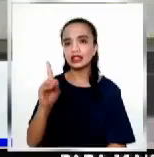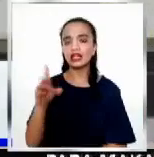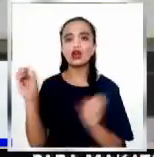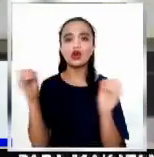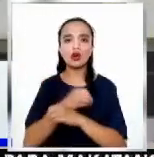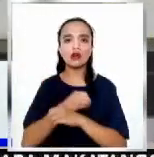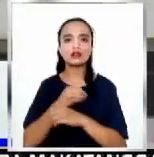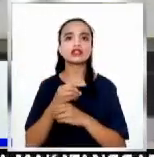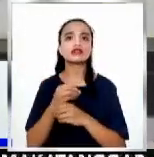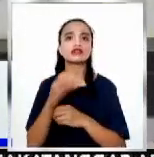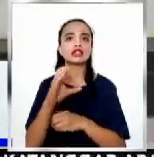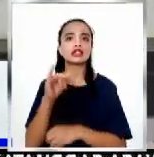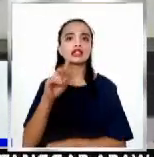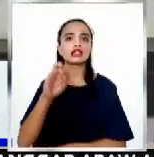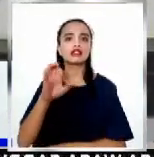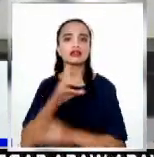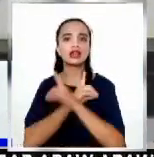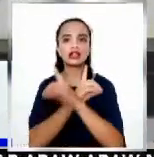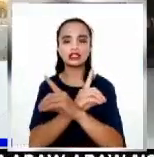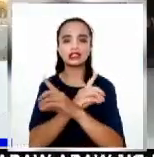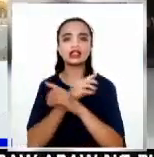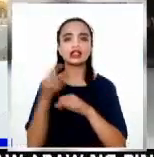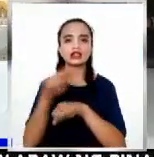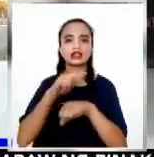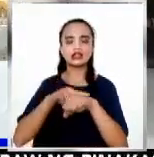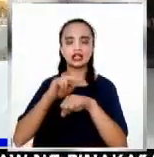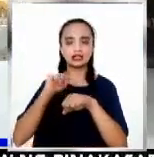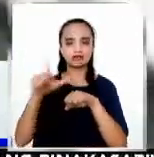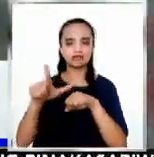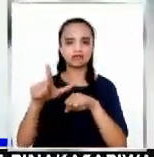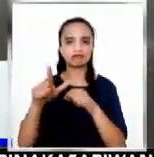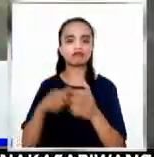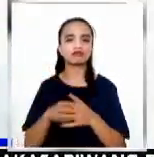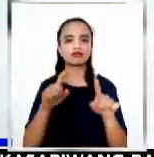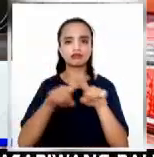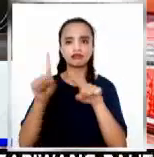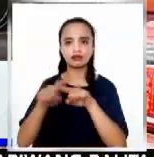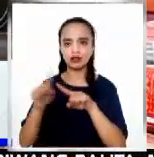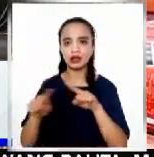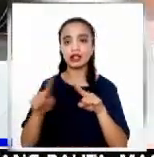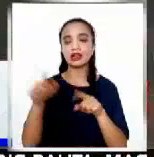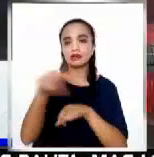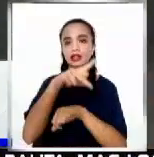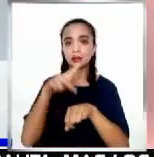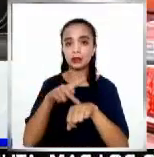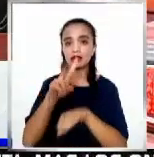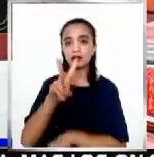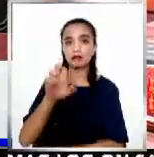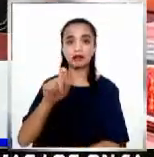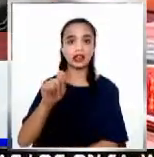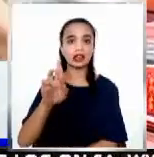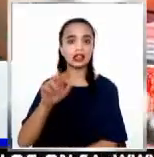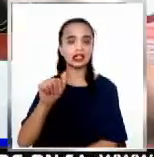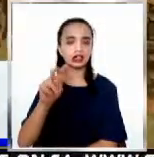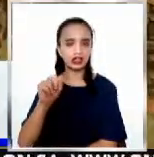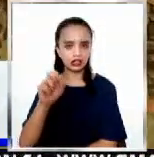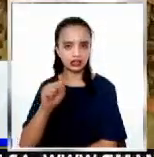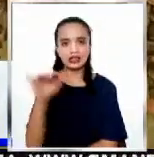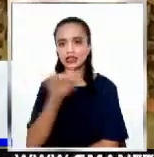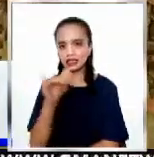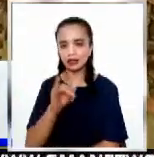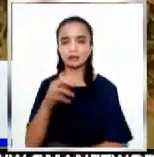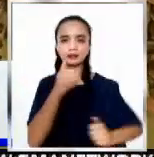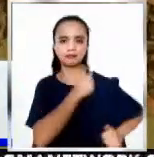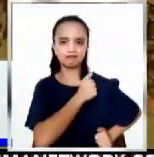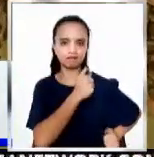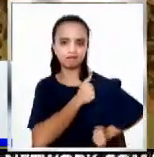National Defense College of the Philippines at Philippine Veterans Affairs Office, pati na mga civilian employees ng AFP. Ang mga